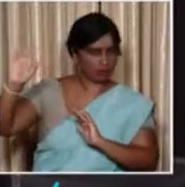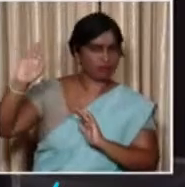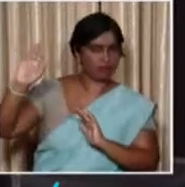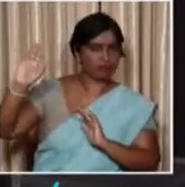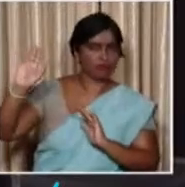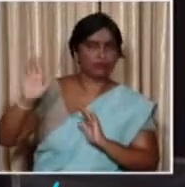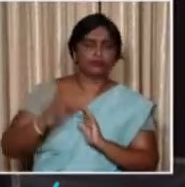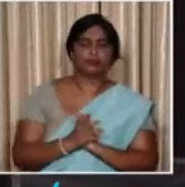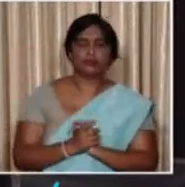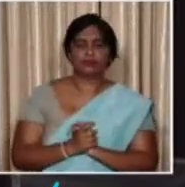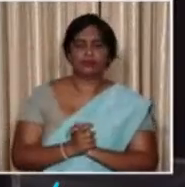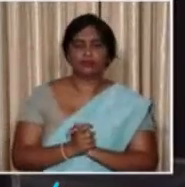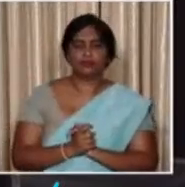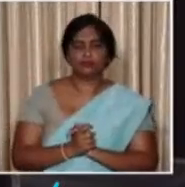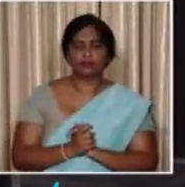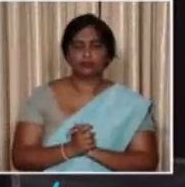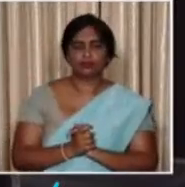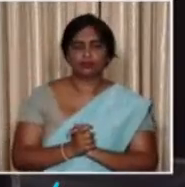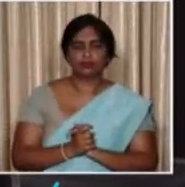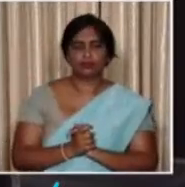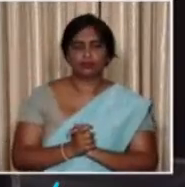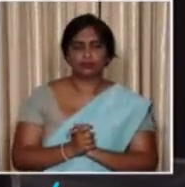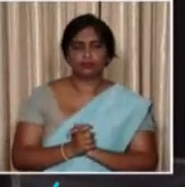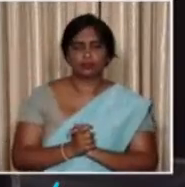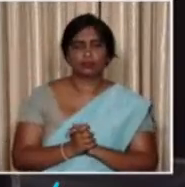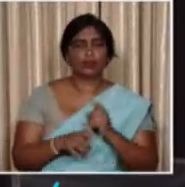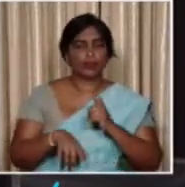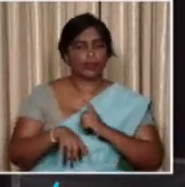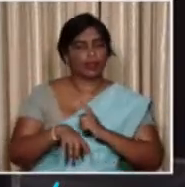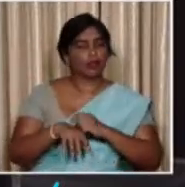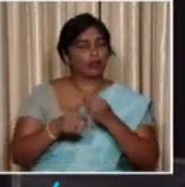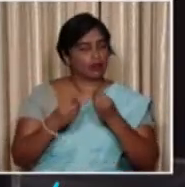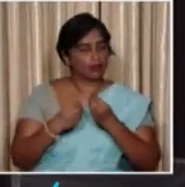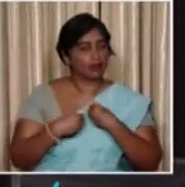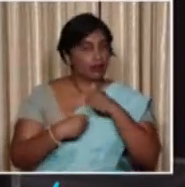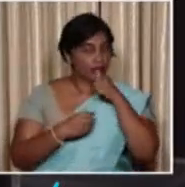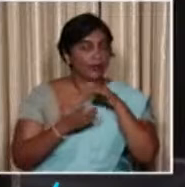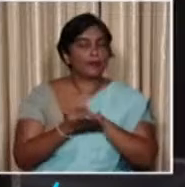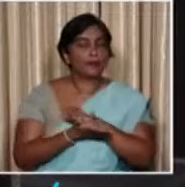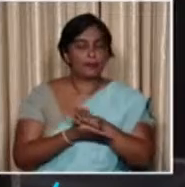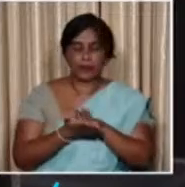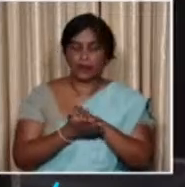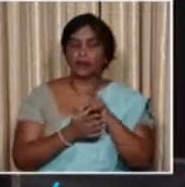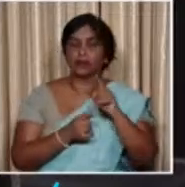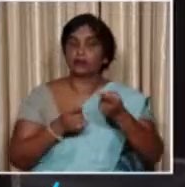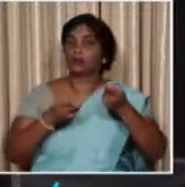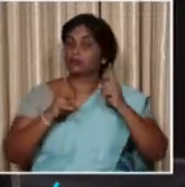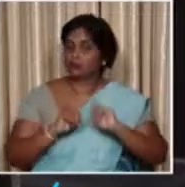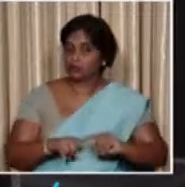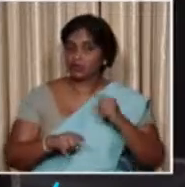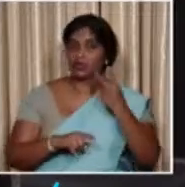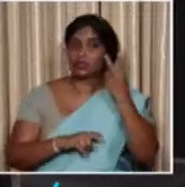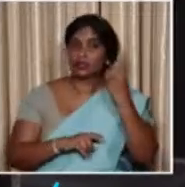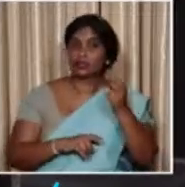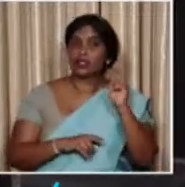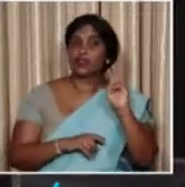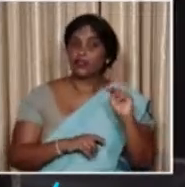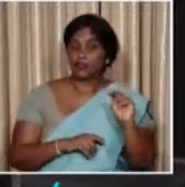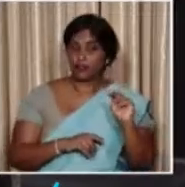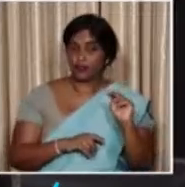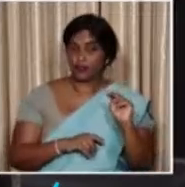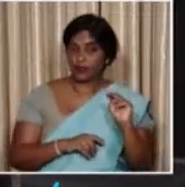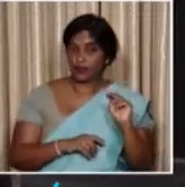දෙන්න ඔව් නෑ මට අවස්ථාව දෙන්න පැහැදිලි කරන්න ඊළඟට